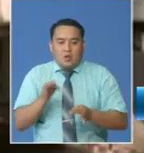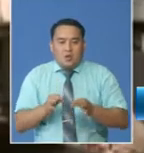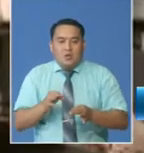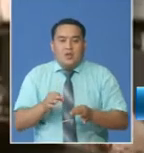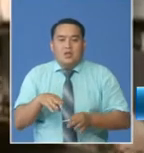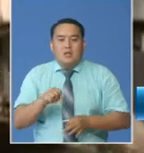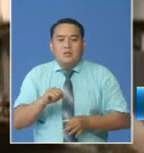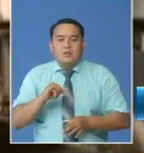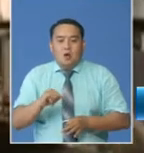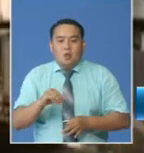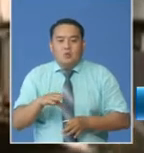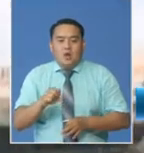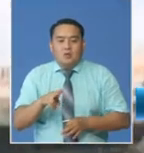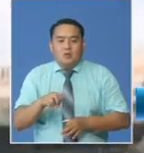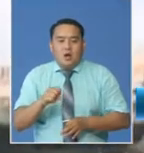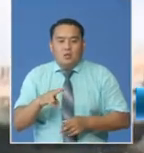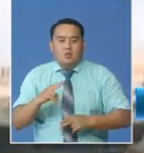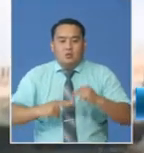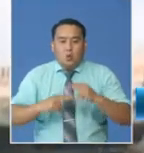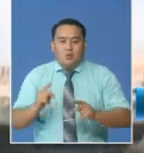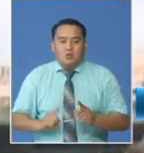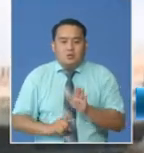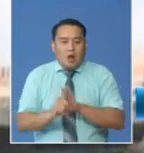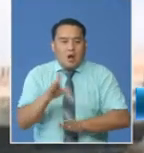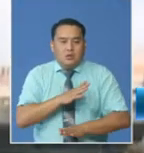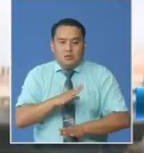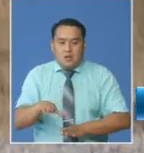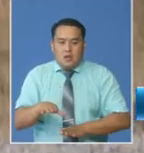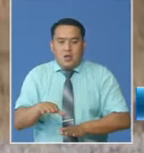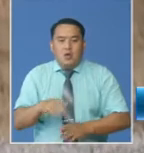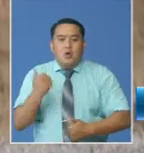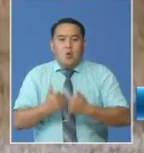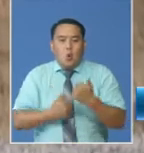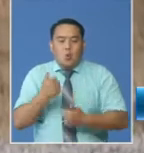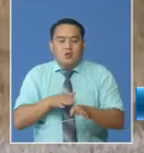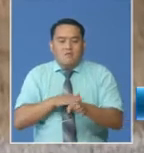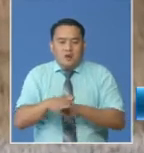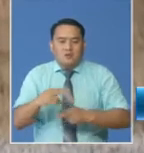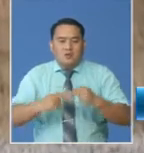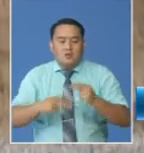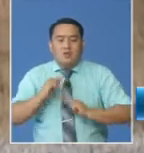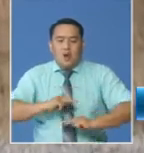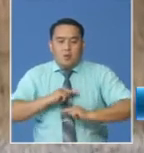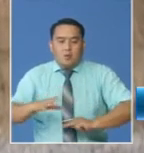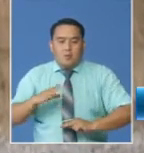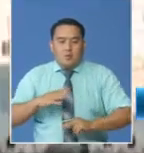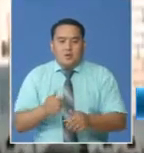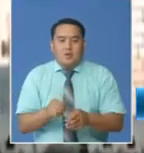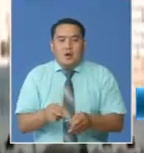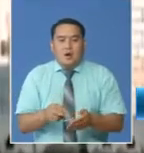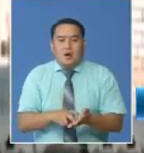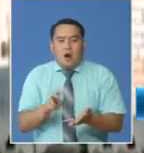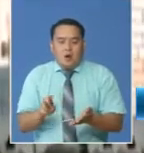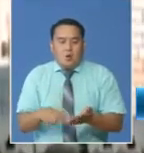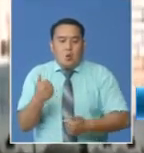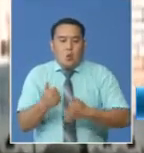и поселке Сарышаган к стройке еще не приступали. Все претенденты конкурса на выполнение строительных работ были отклонены, а